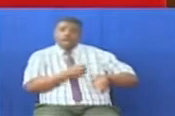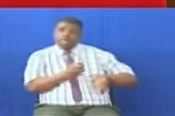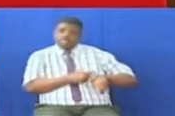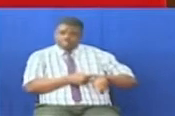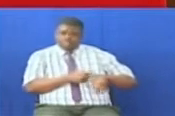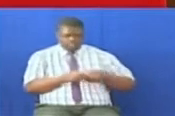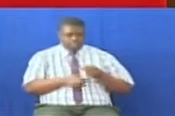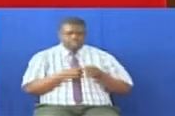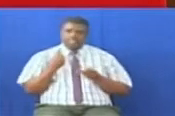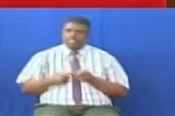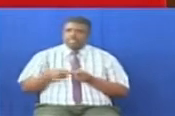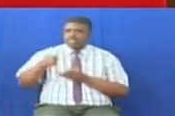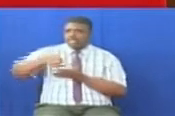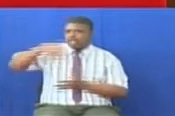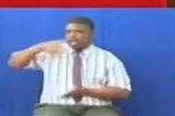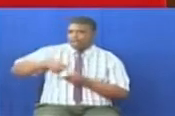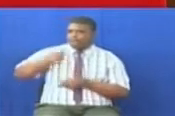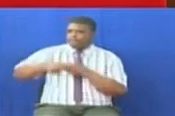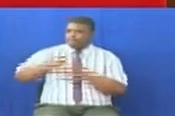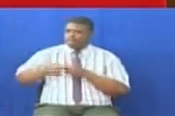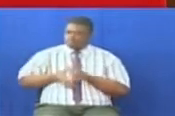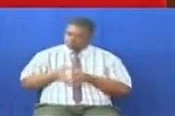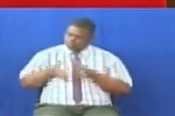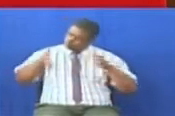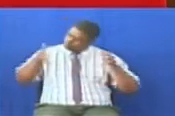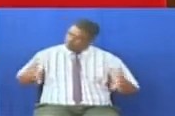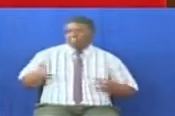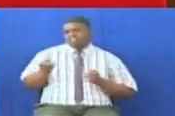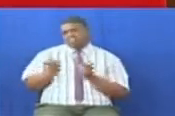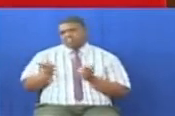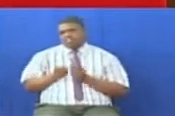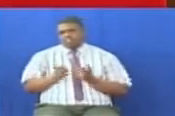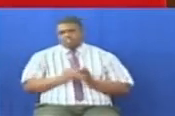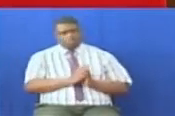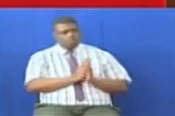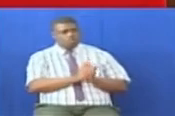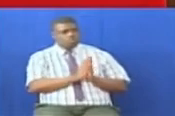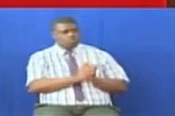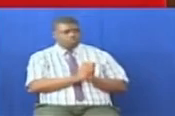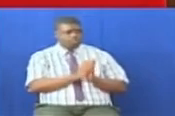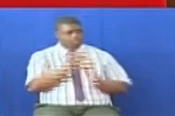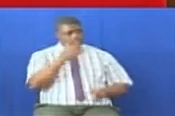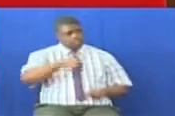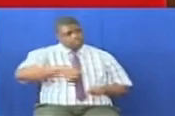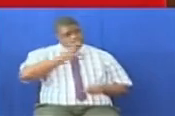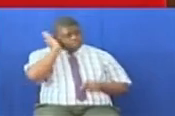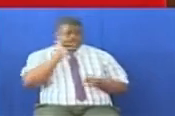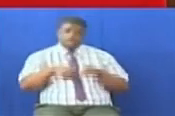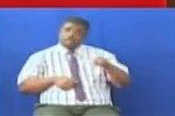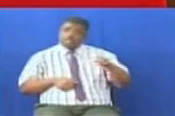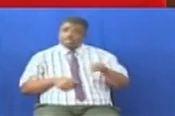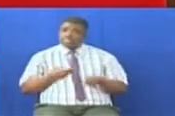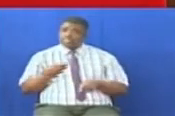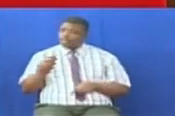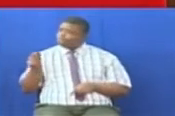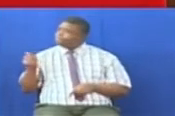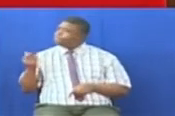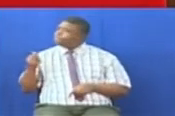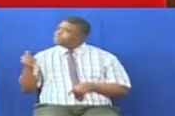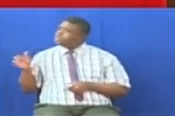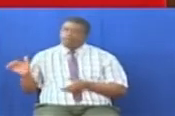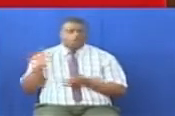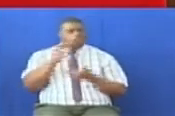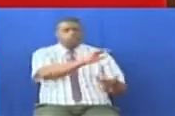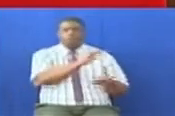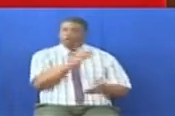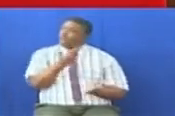Vile vile gharama ya miradi inakuwa kubwa. Kwa hiyo tu niombe serikali iweze kutoa pesa kwa haraka ili miradi